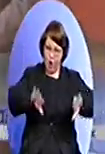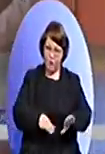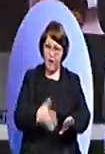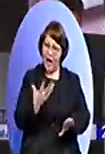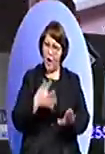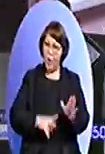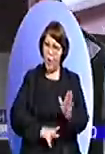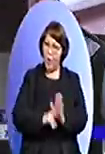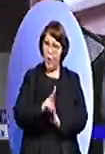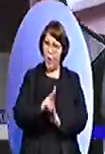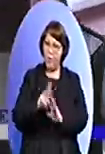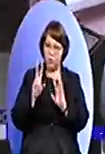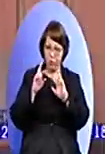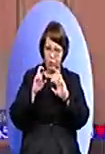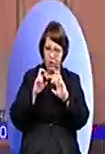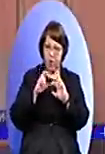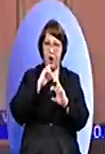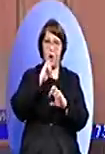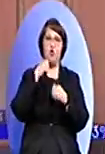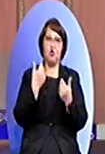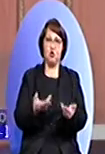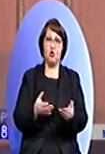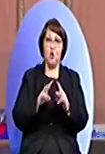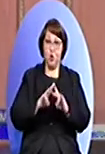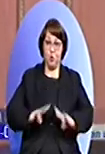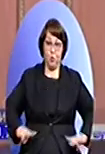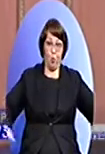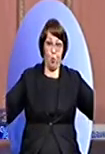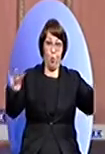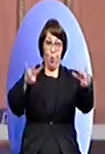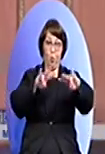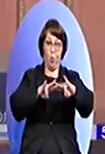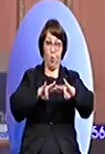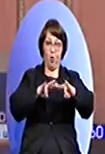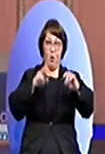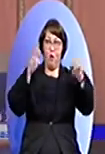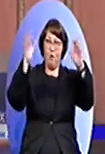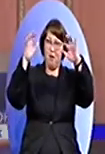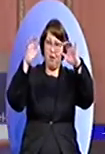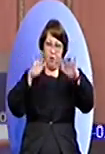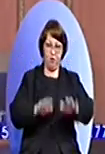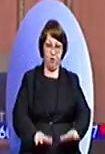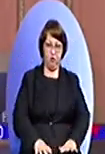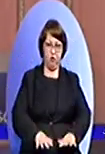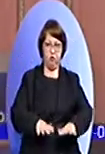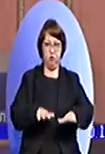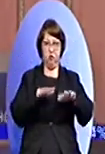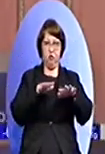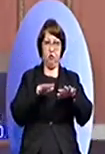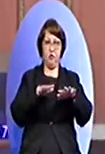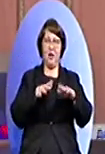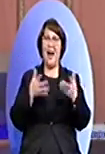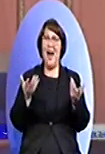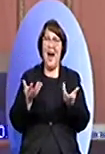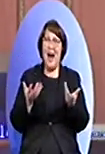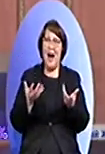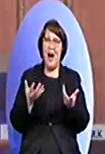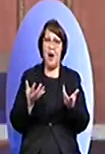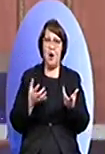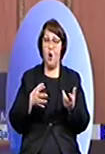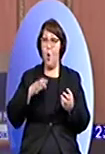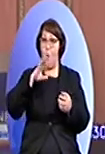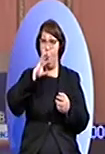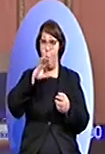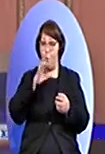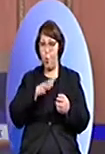дүнд хүрсэн байна. Нуурын ус тогтсон хотгорыг бол одоо салхины үйл ажиллагаагаар үүссэн хотгорт уст одоо гол орж ирснээр